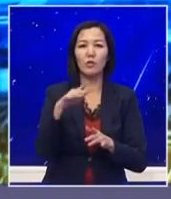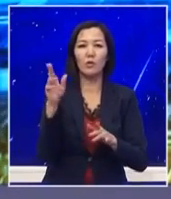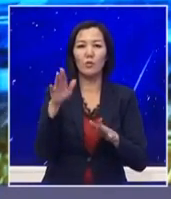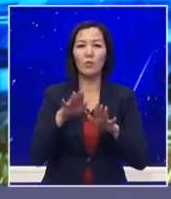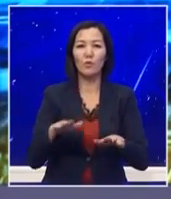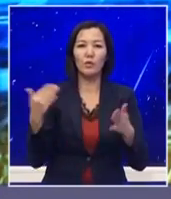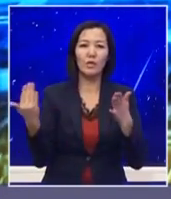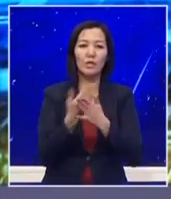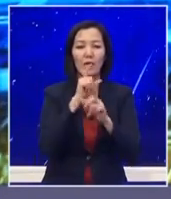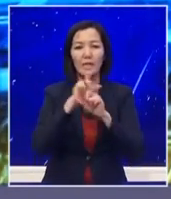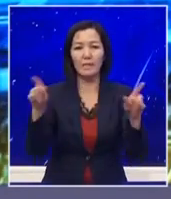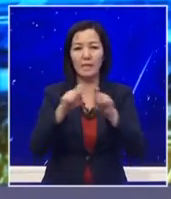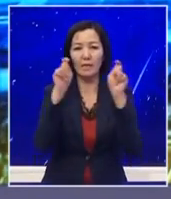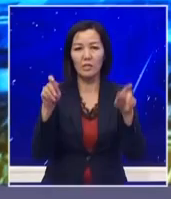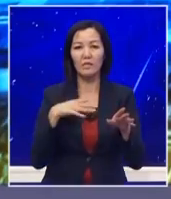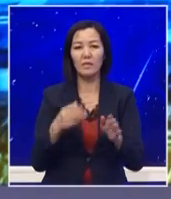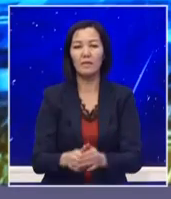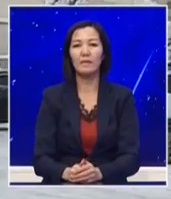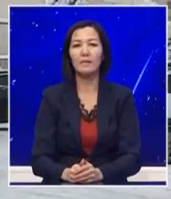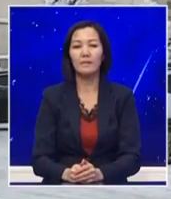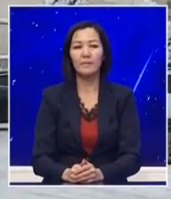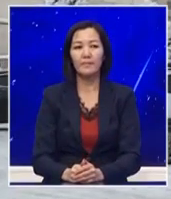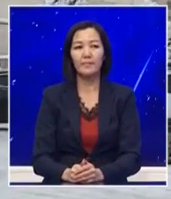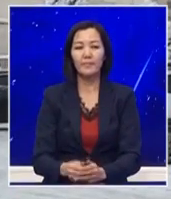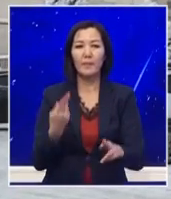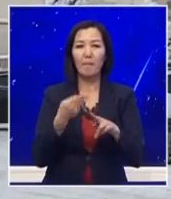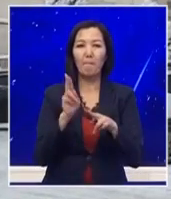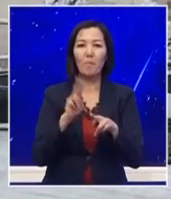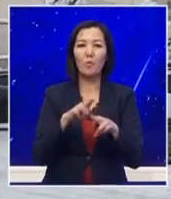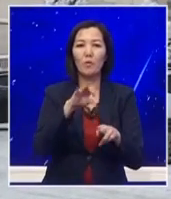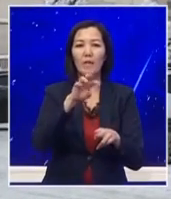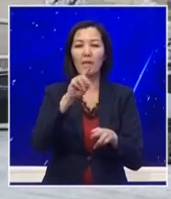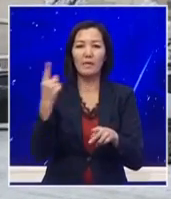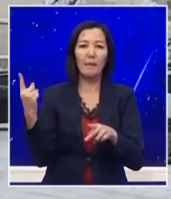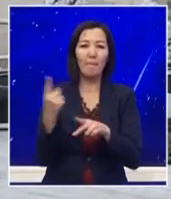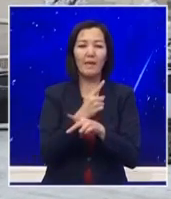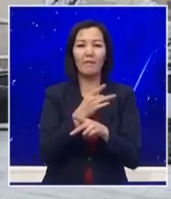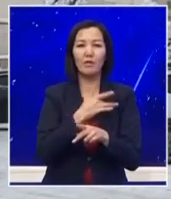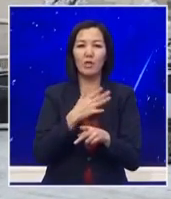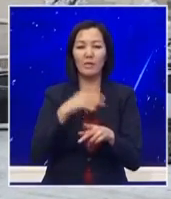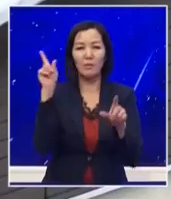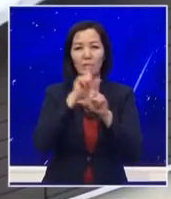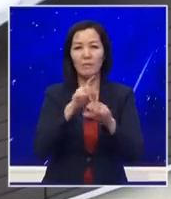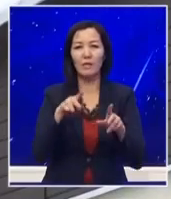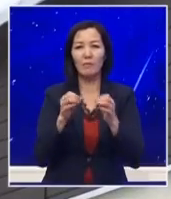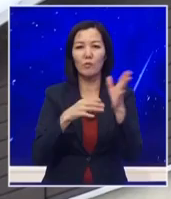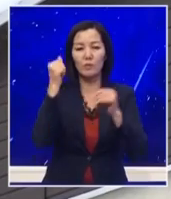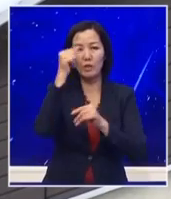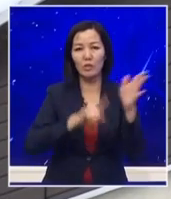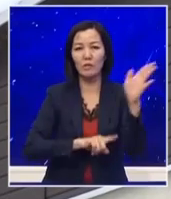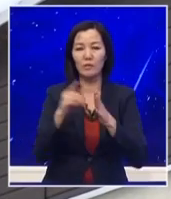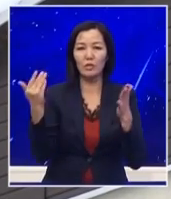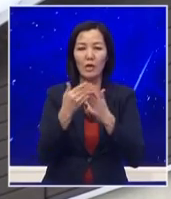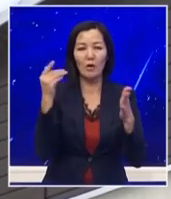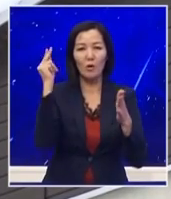250 орындық жаңа нысан ашылды. Бұл Талғардағы тұңғыш жекеменшік мектеп құрылысы 2018 жылы басталып, жаңа оқу